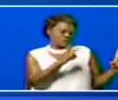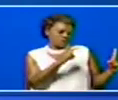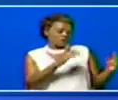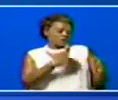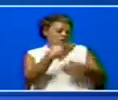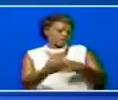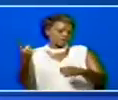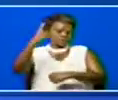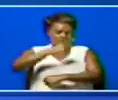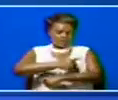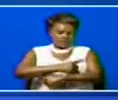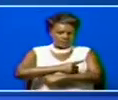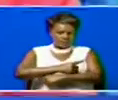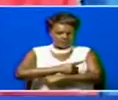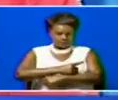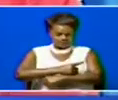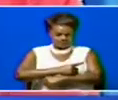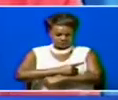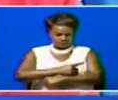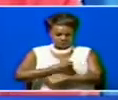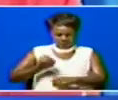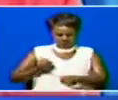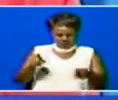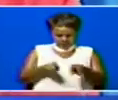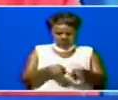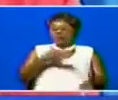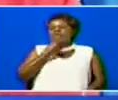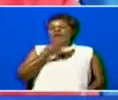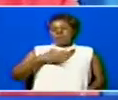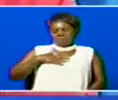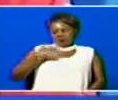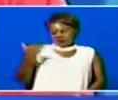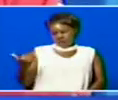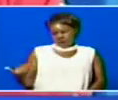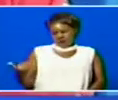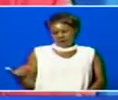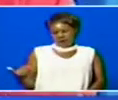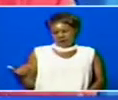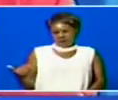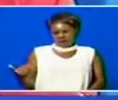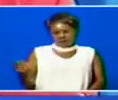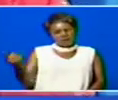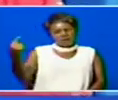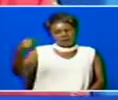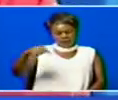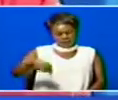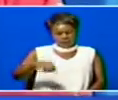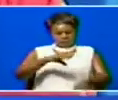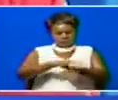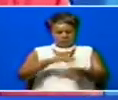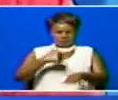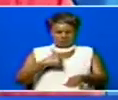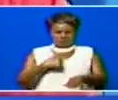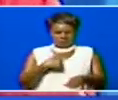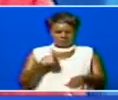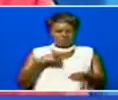yake ilipofika, sister ya babangu mdogo sasa, ambaye anafuata huyu aunti, akawa amenikujia.